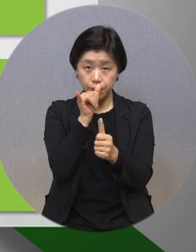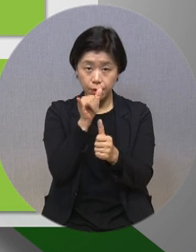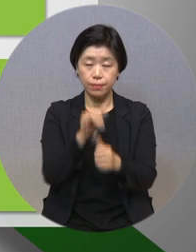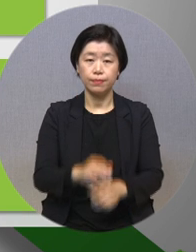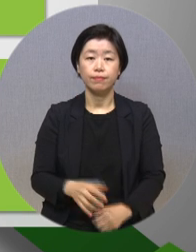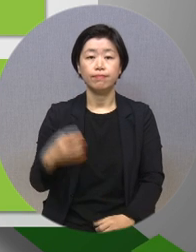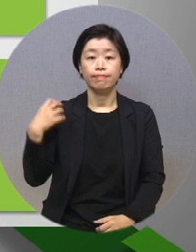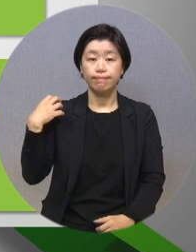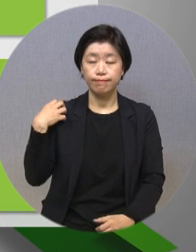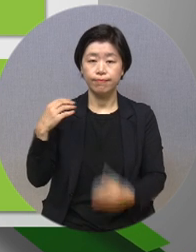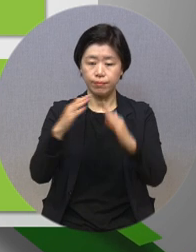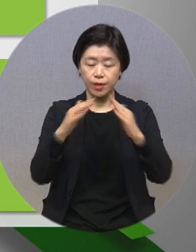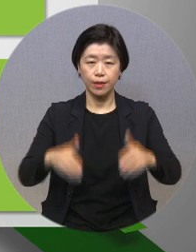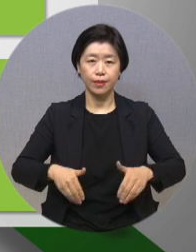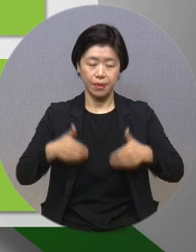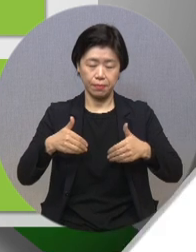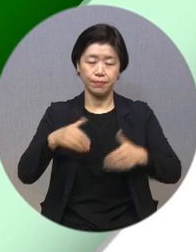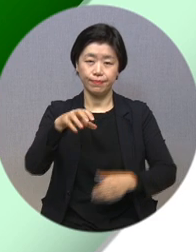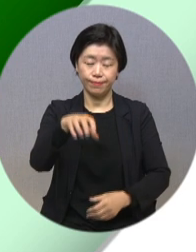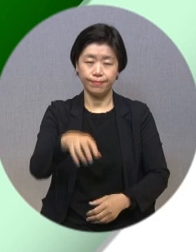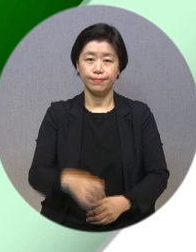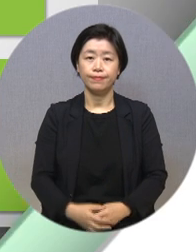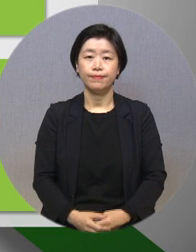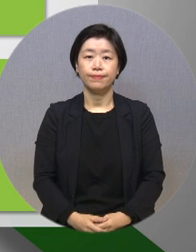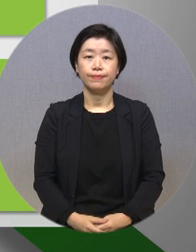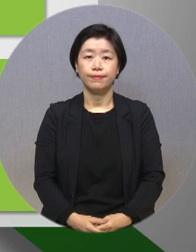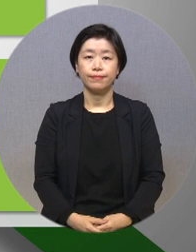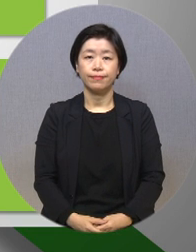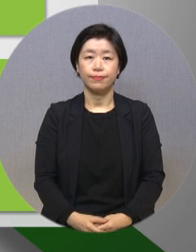담당지사는 전남지사입니다.